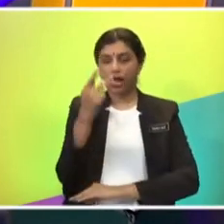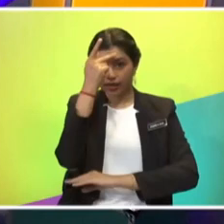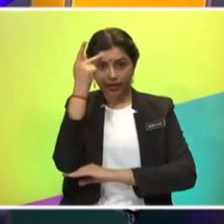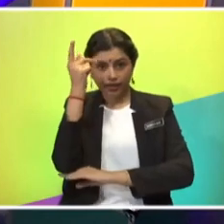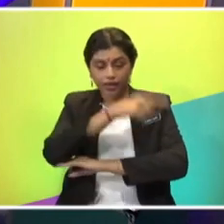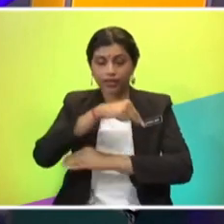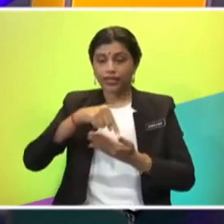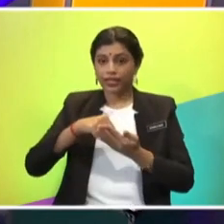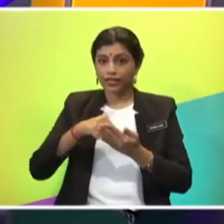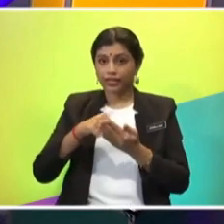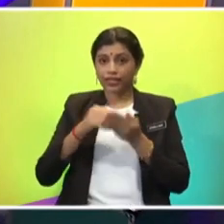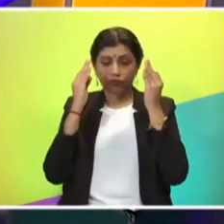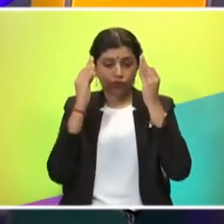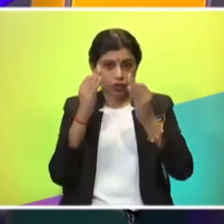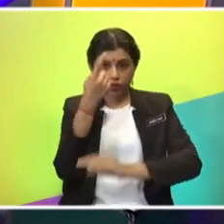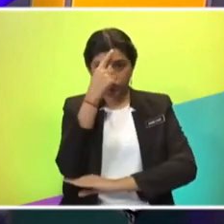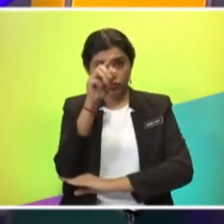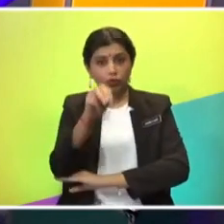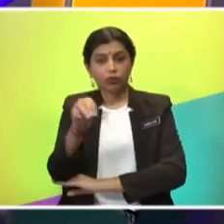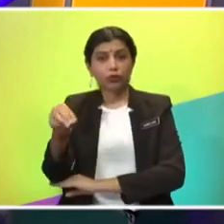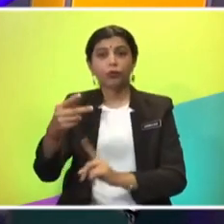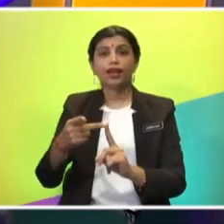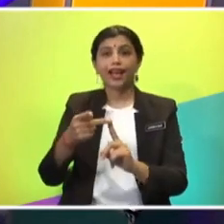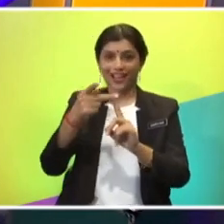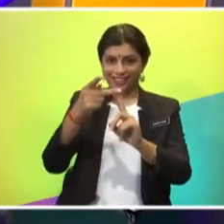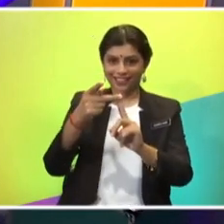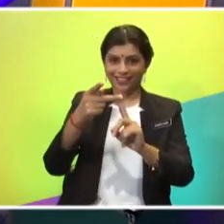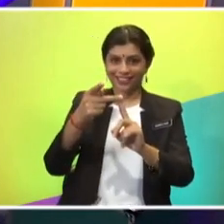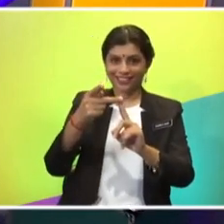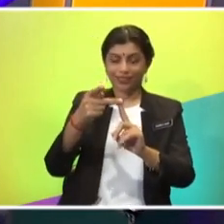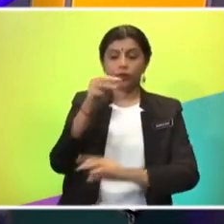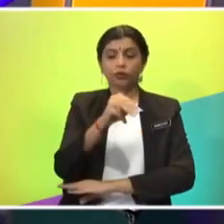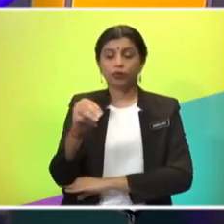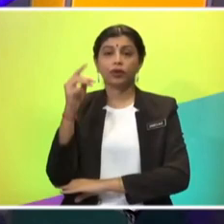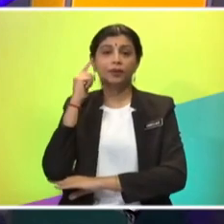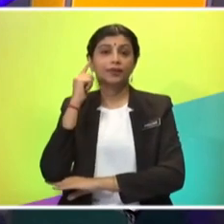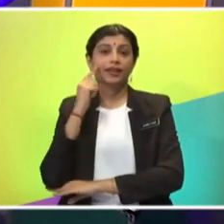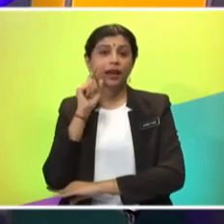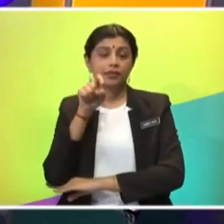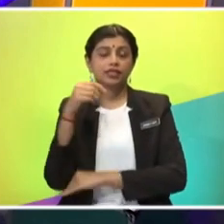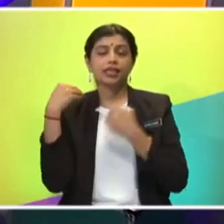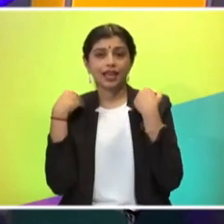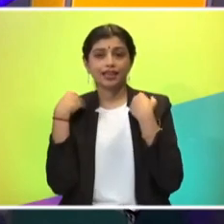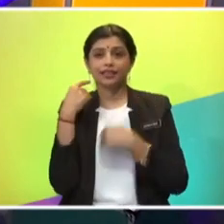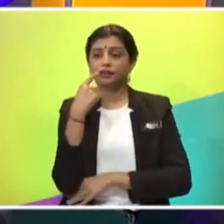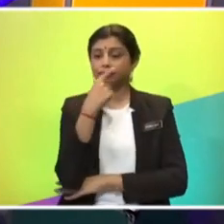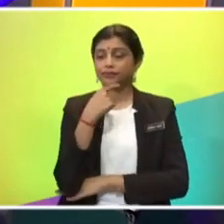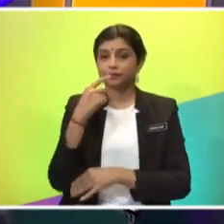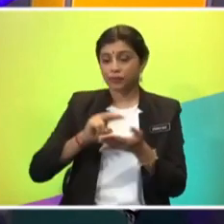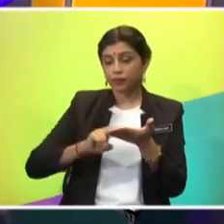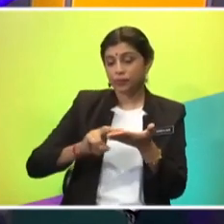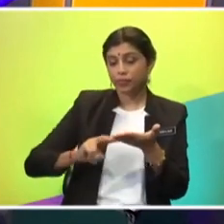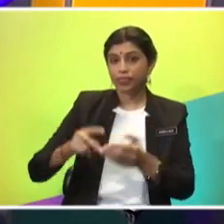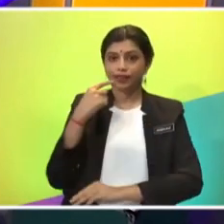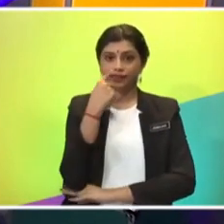khas matematik, yang mana murid-murid memerlukan lihat pergerakan bibir sebagai untuk memahami apa